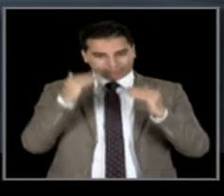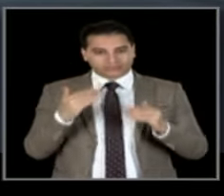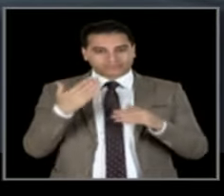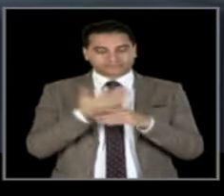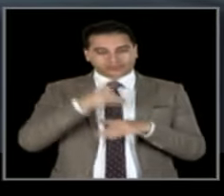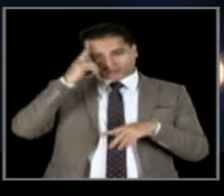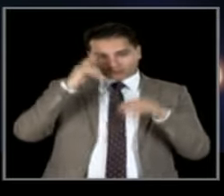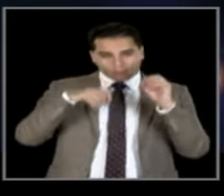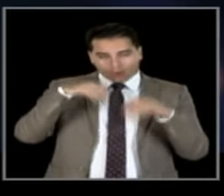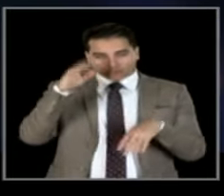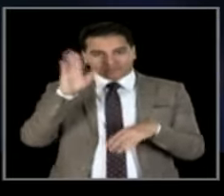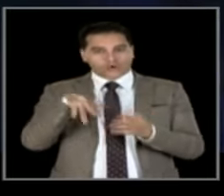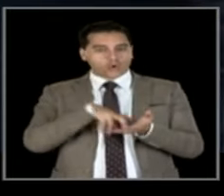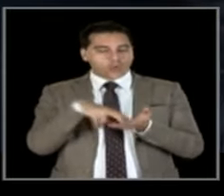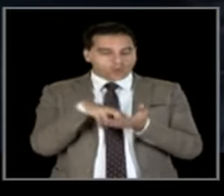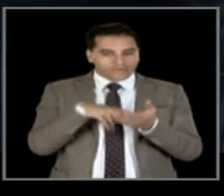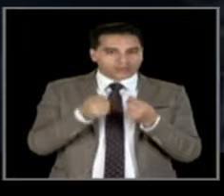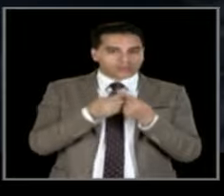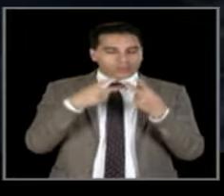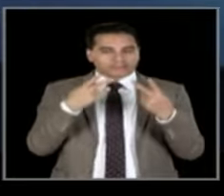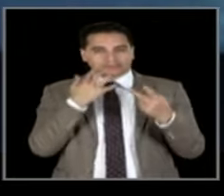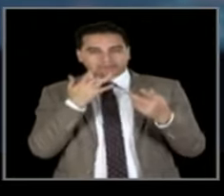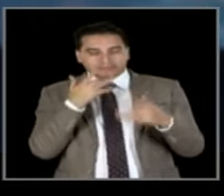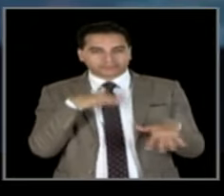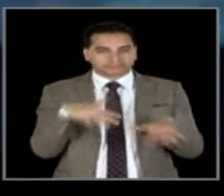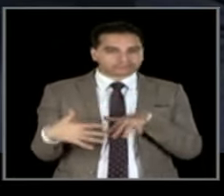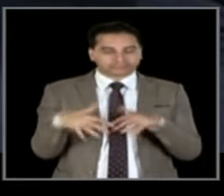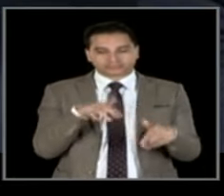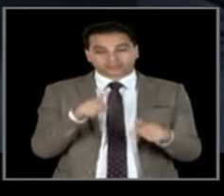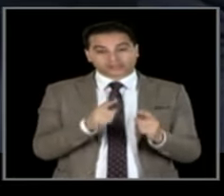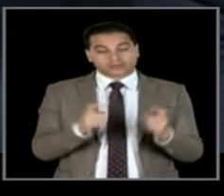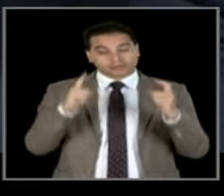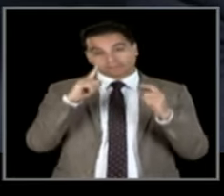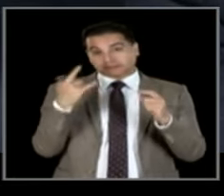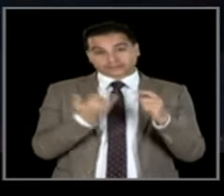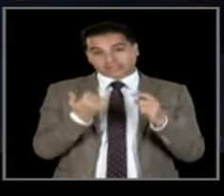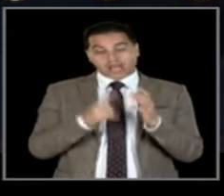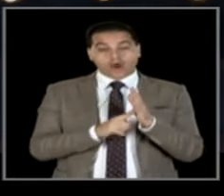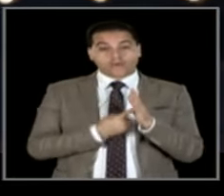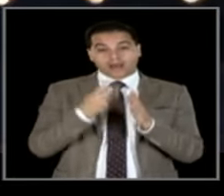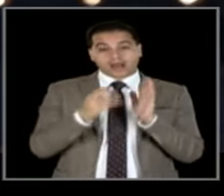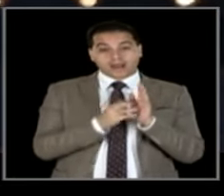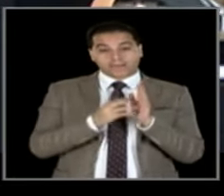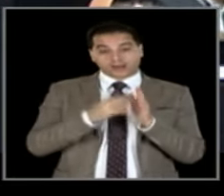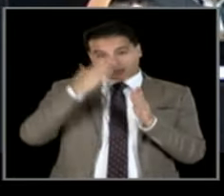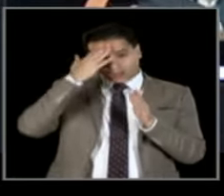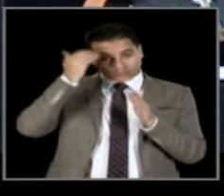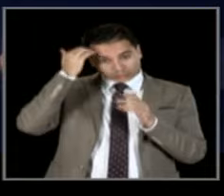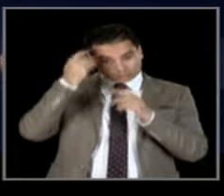التوتر والخوف من توديع البطولة. مباراة مش سهلة، أول مرة جامعة أسيوط تبقى في الموقف